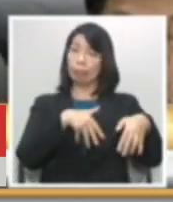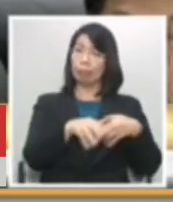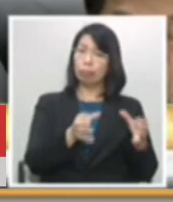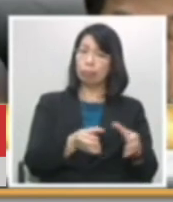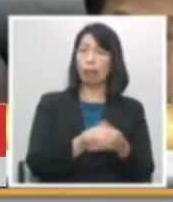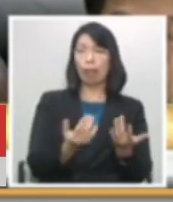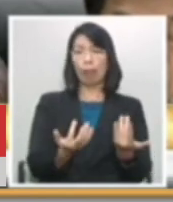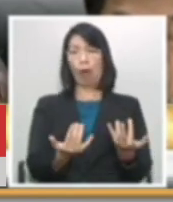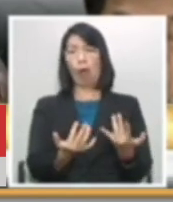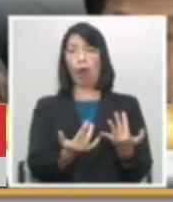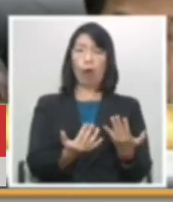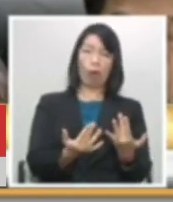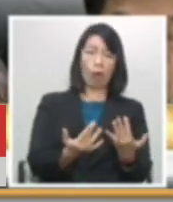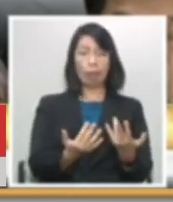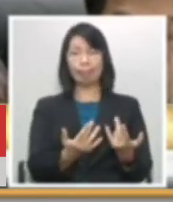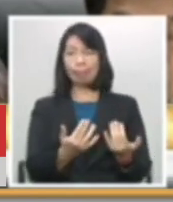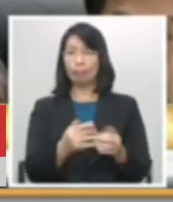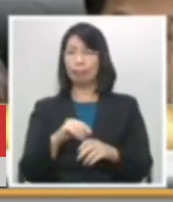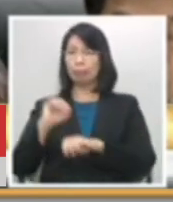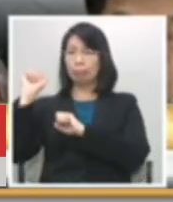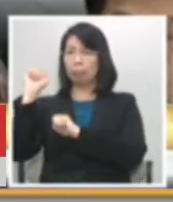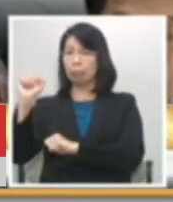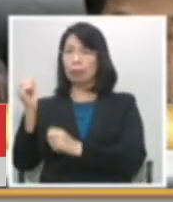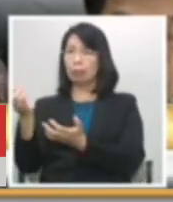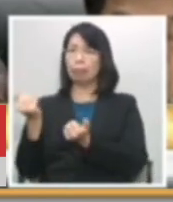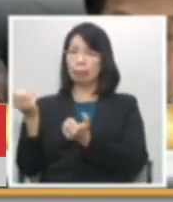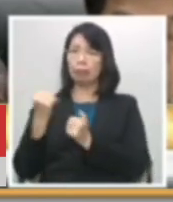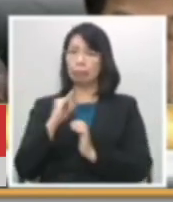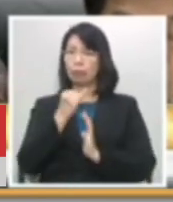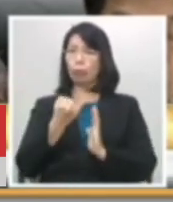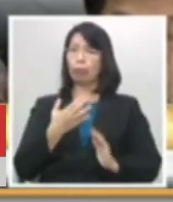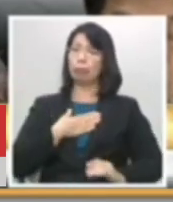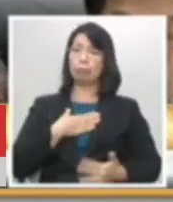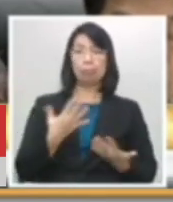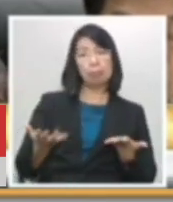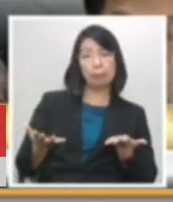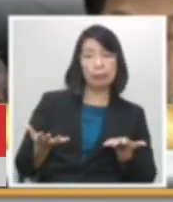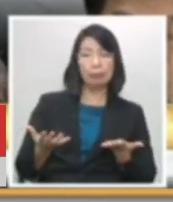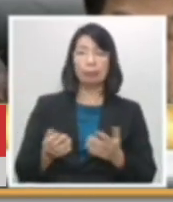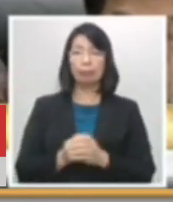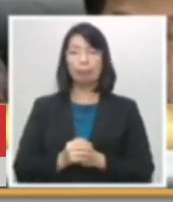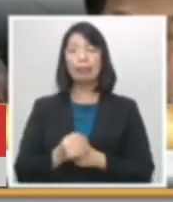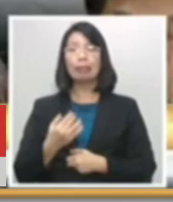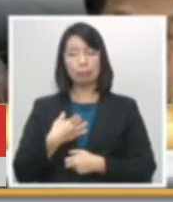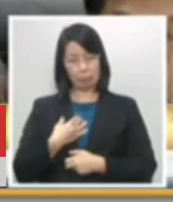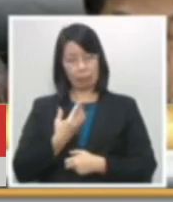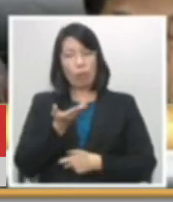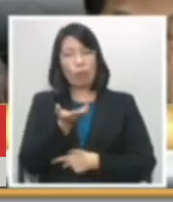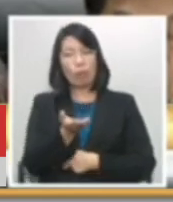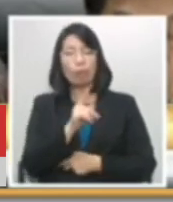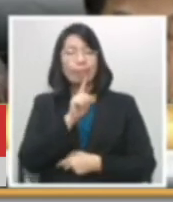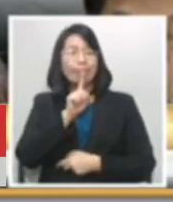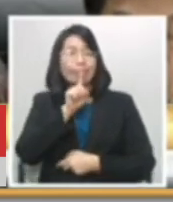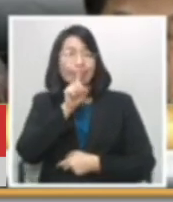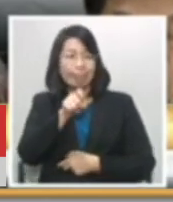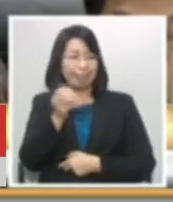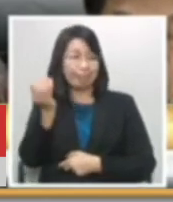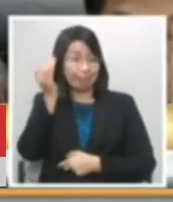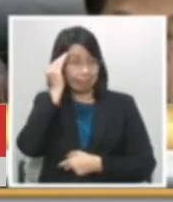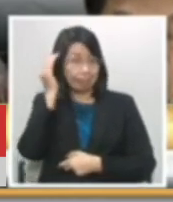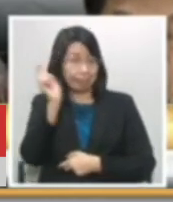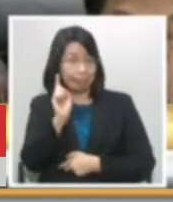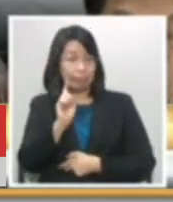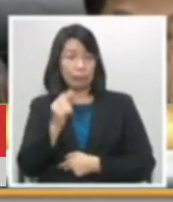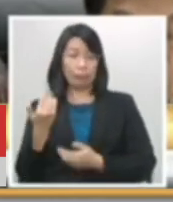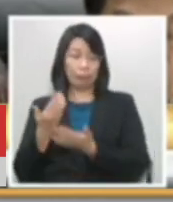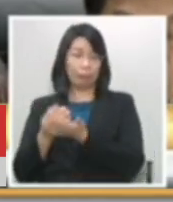ออยู่ก็ยังไม่ได้รับการประกาศหลายจังหวัดผมอยากจะทราบว่างบประมาณที่ตั้งไว้ให้